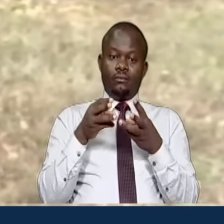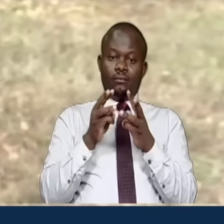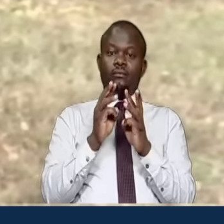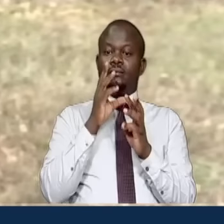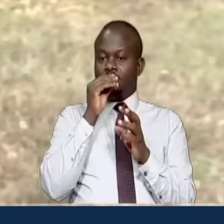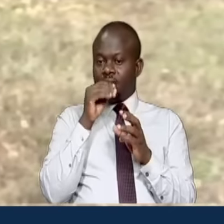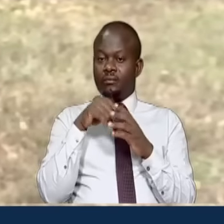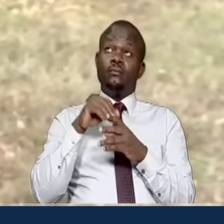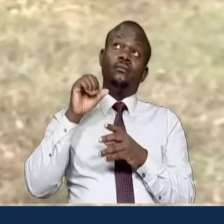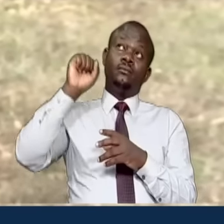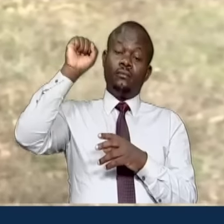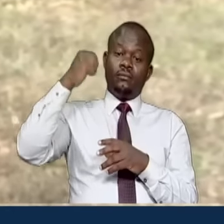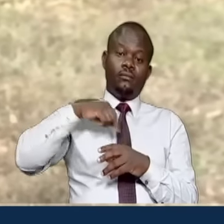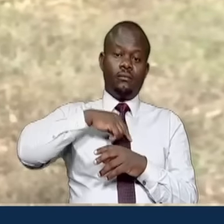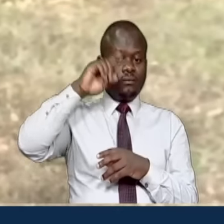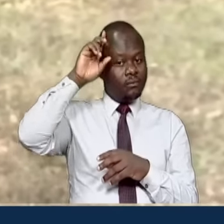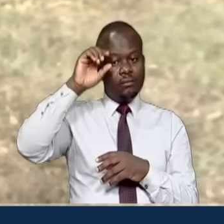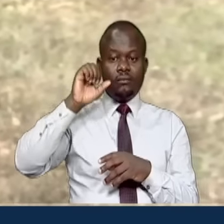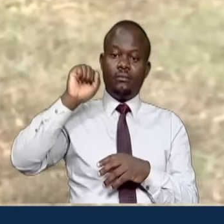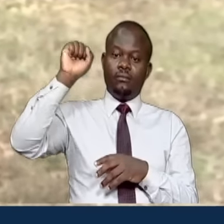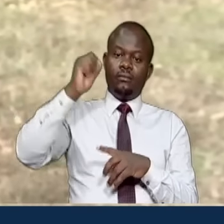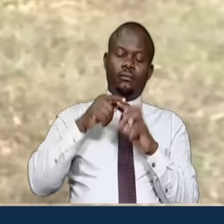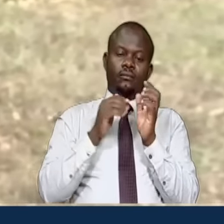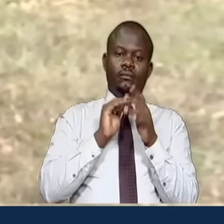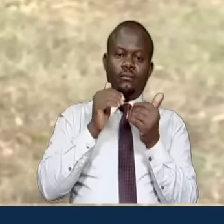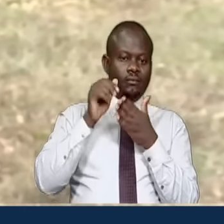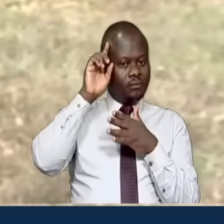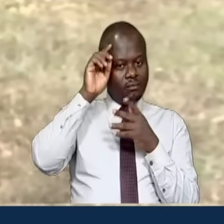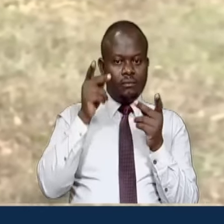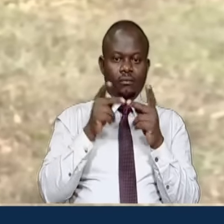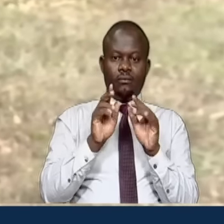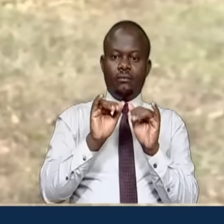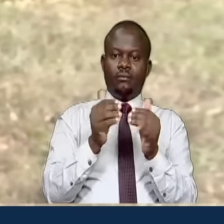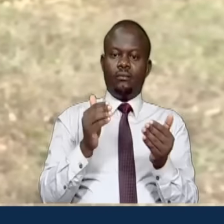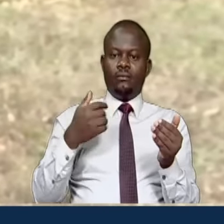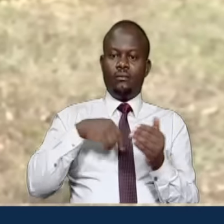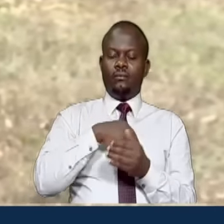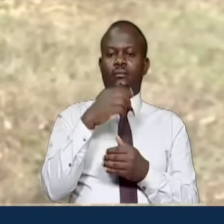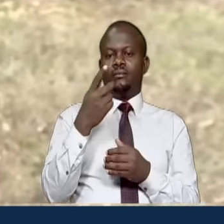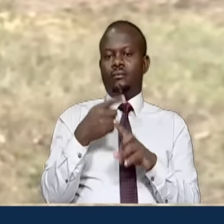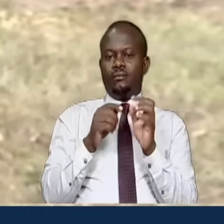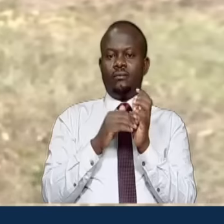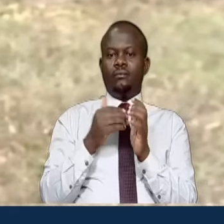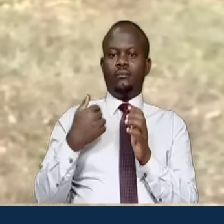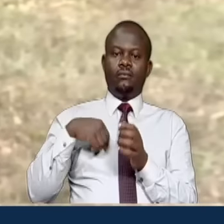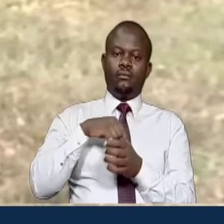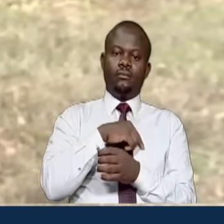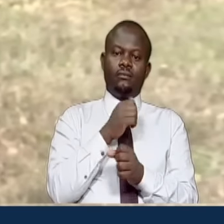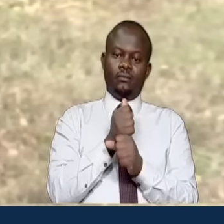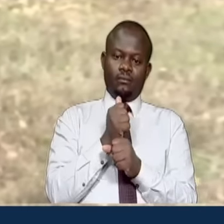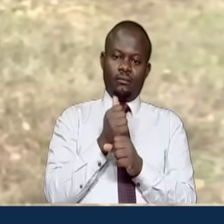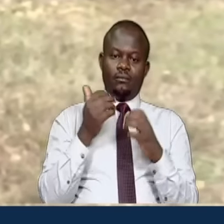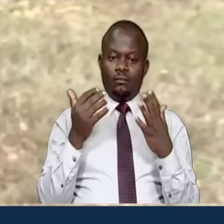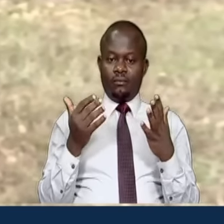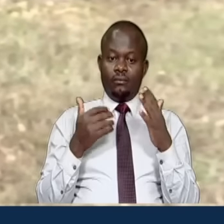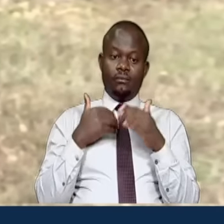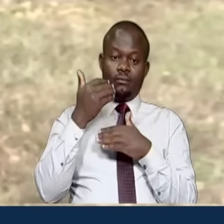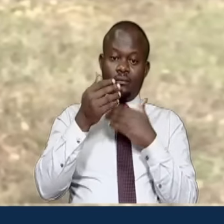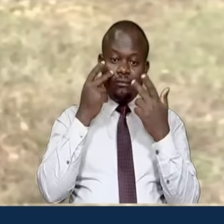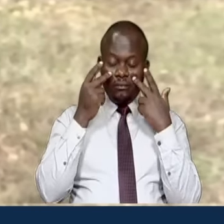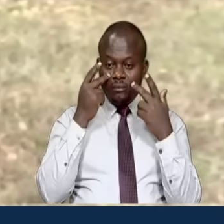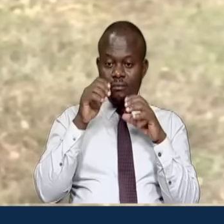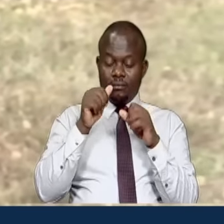ari yahura natekereje kwiyahura ariko ntekereza naba nsize abana banje babiri kandi ari njye uhagurukira urugo ngenyine Nkareba nubundi kuba